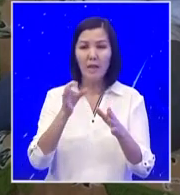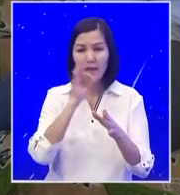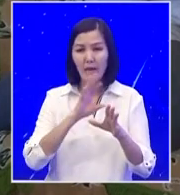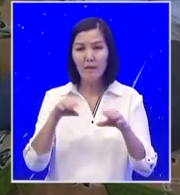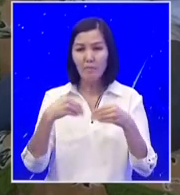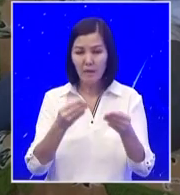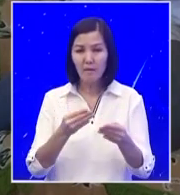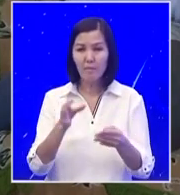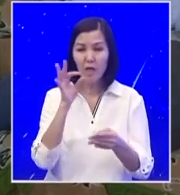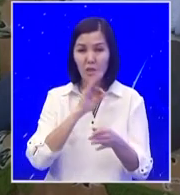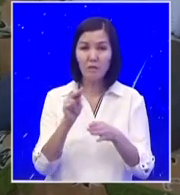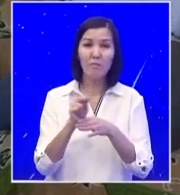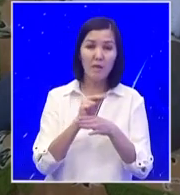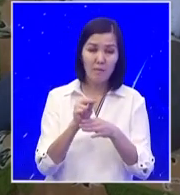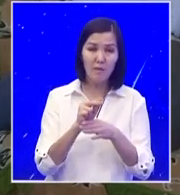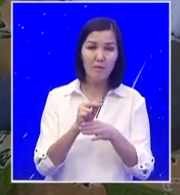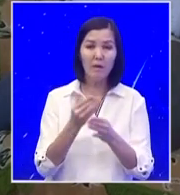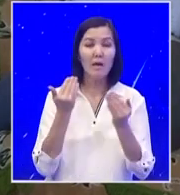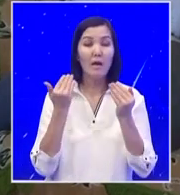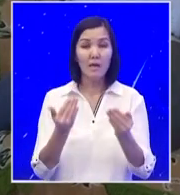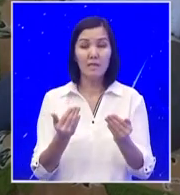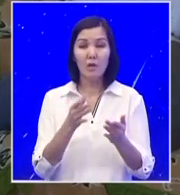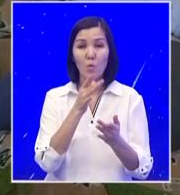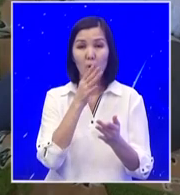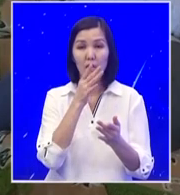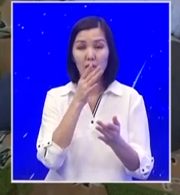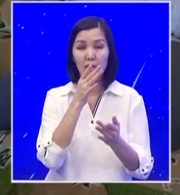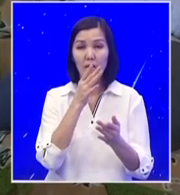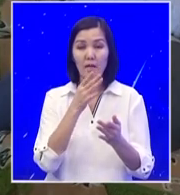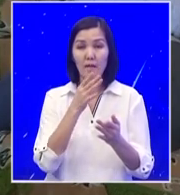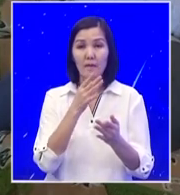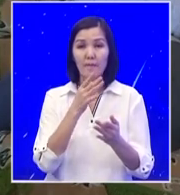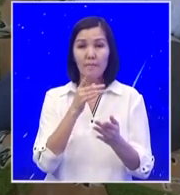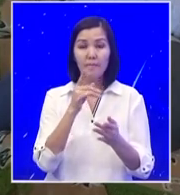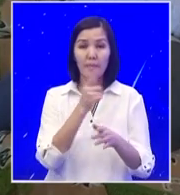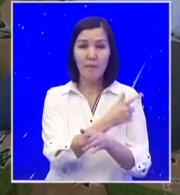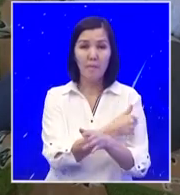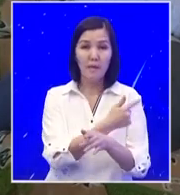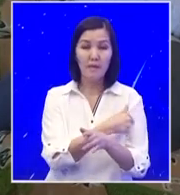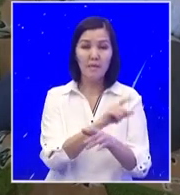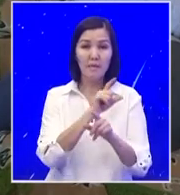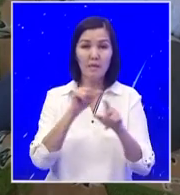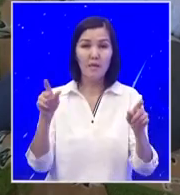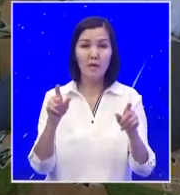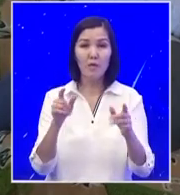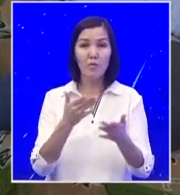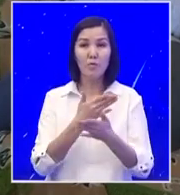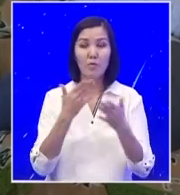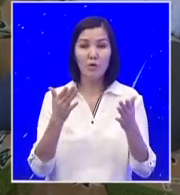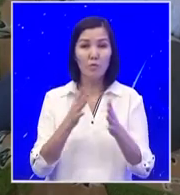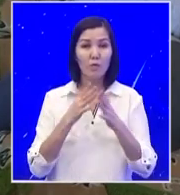ішілді ма, қазіргі біздің заманындағы осы медицина мамандарына үлкен керек